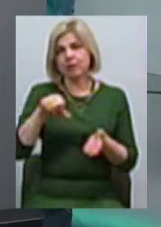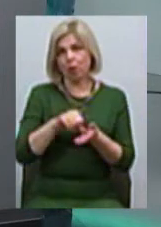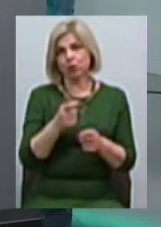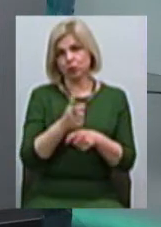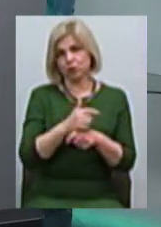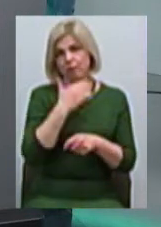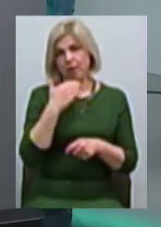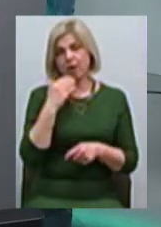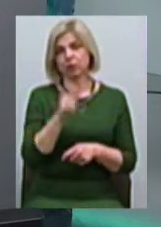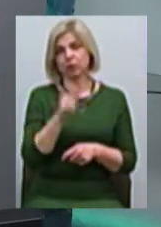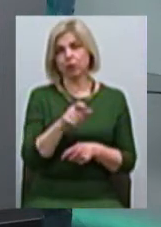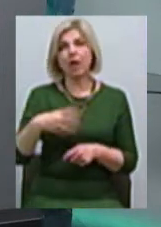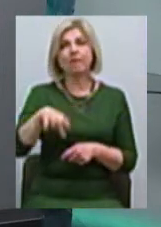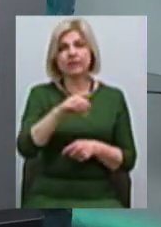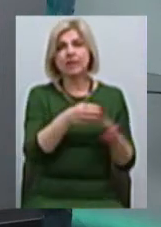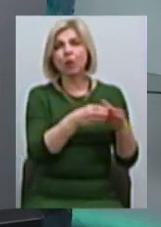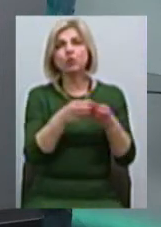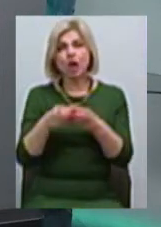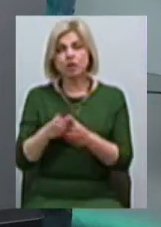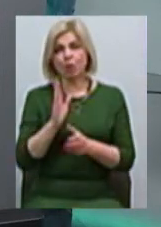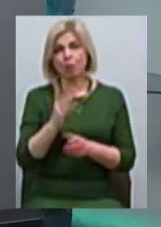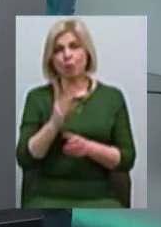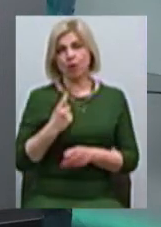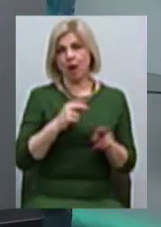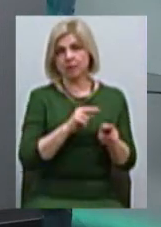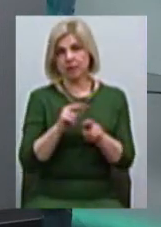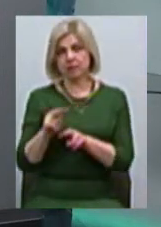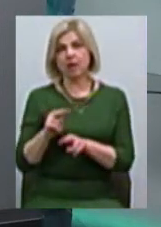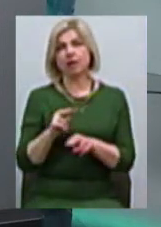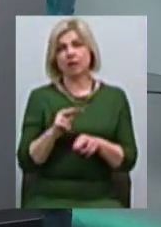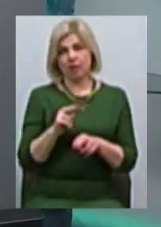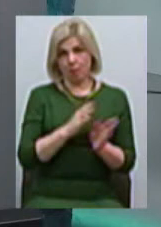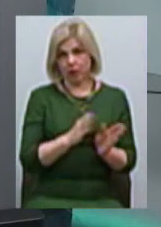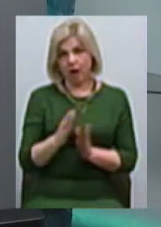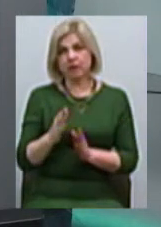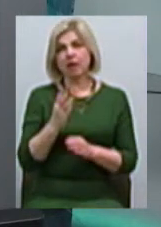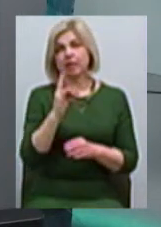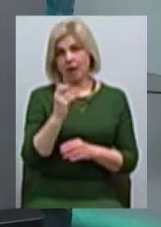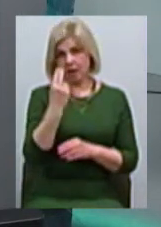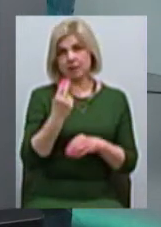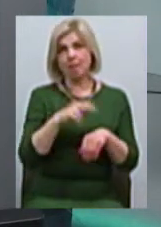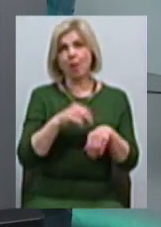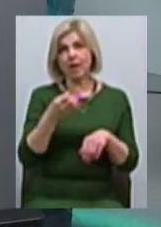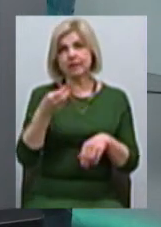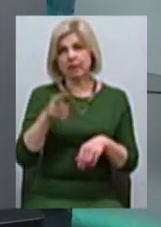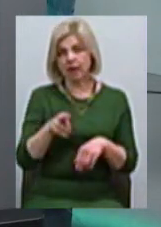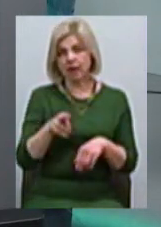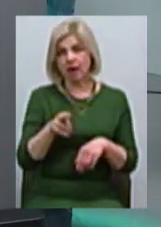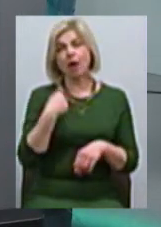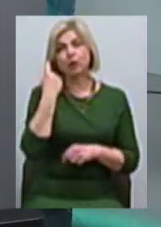суті, всі дільниці будуть охоронятися і охороняти правопорядок Національної поліції. Тому я думаю, що